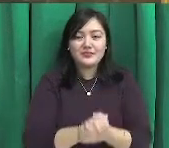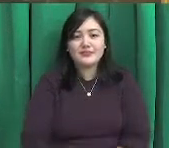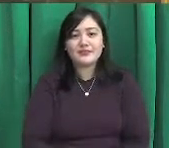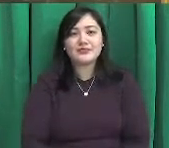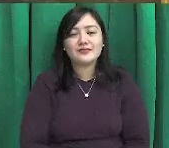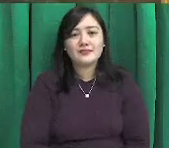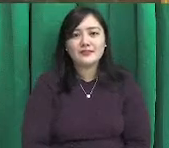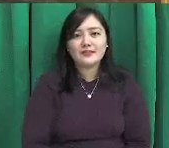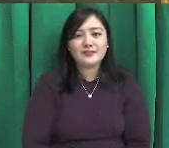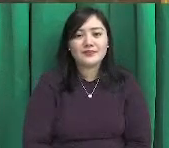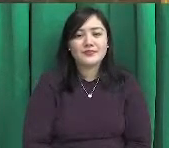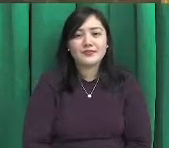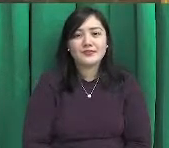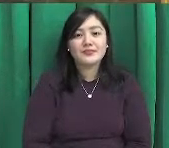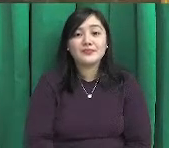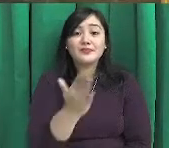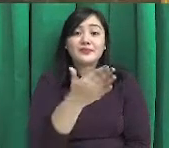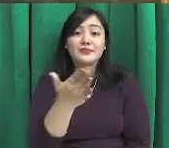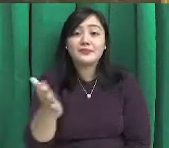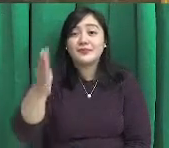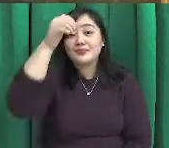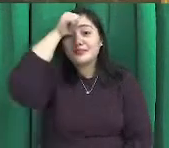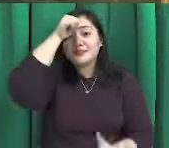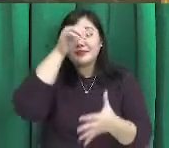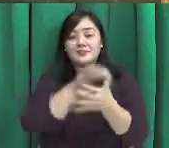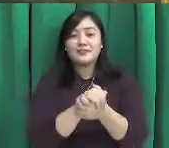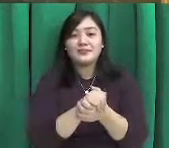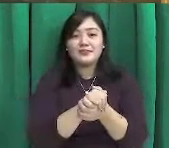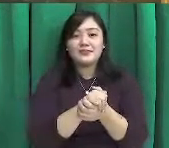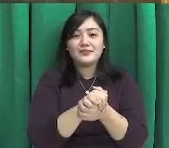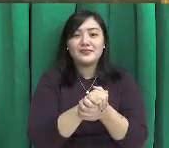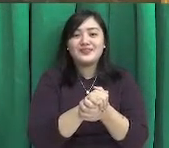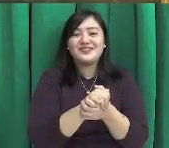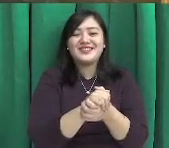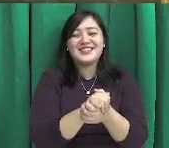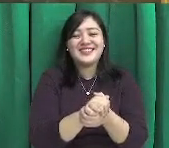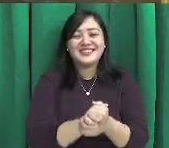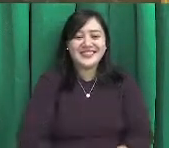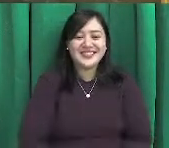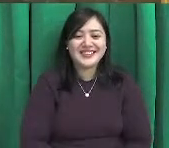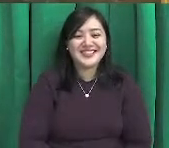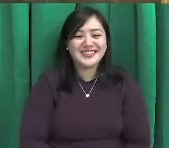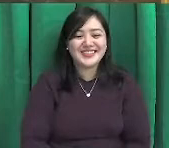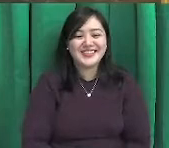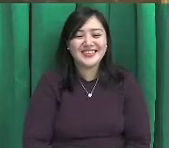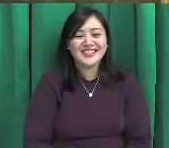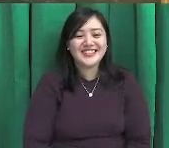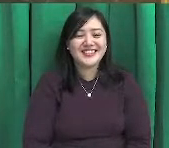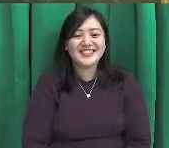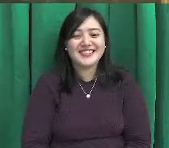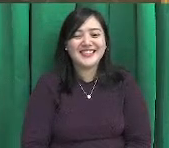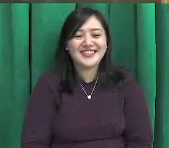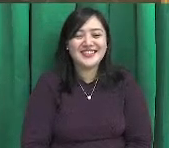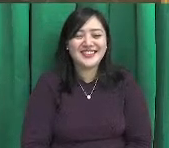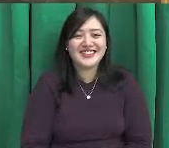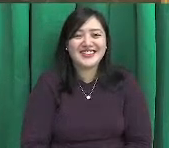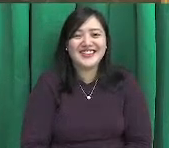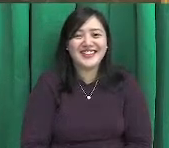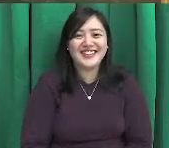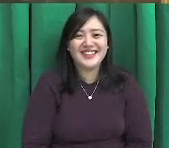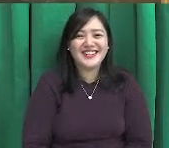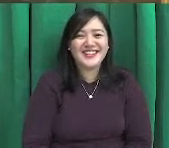natin, tayong mga asawang lalaki, o kayo, kasi ako wala na eh. Pero pinaplano lang. But anyways.